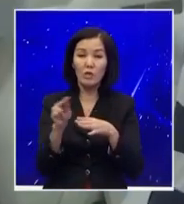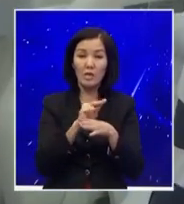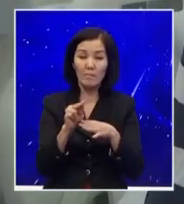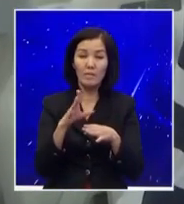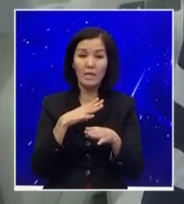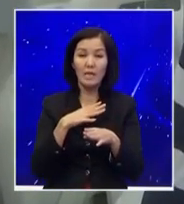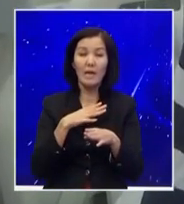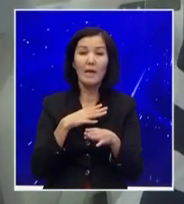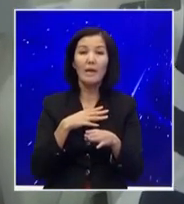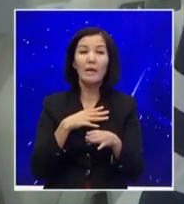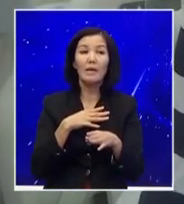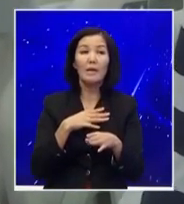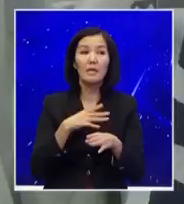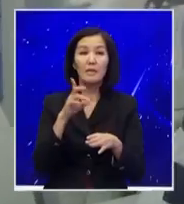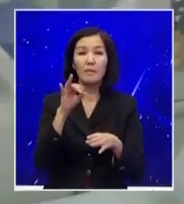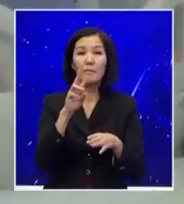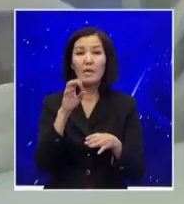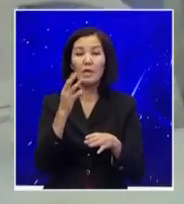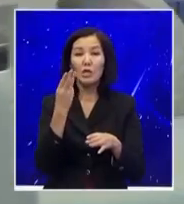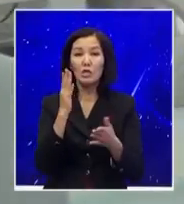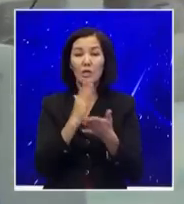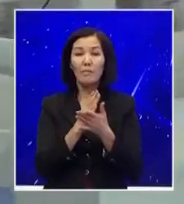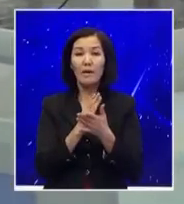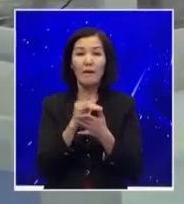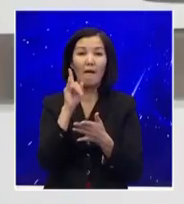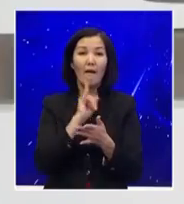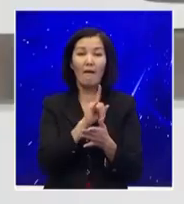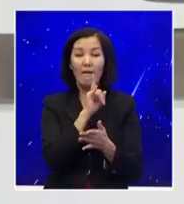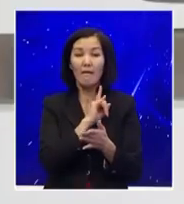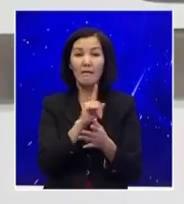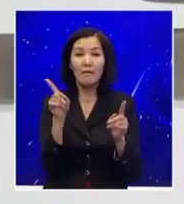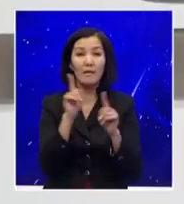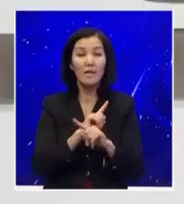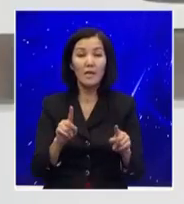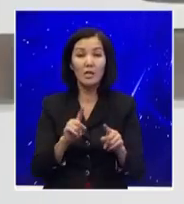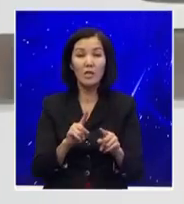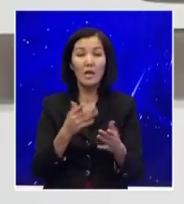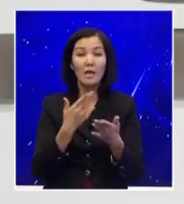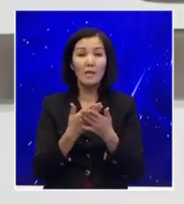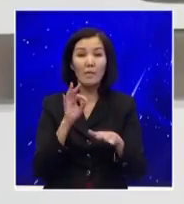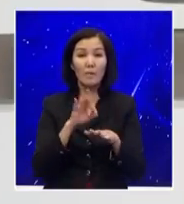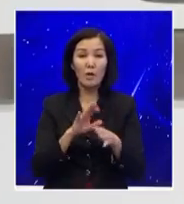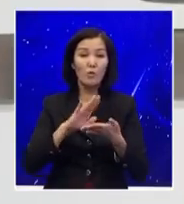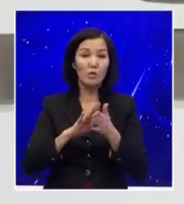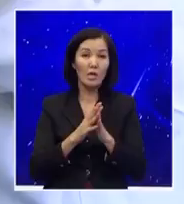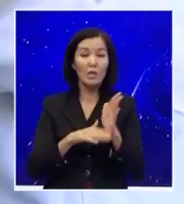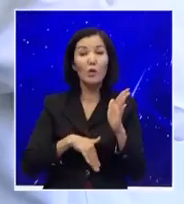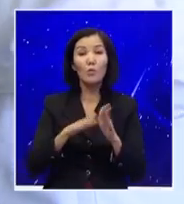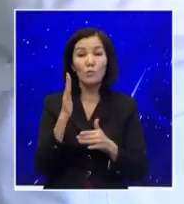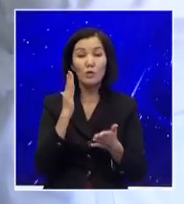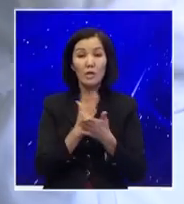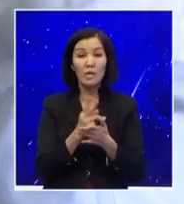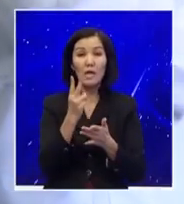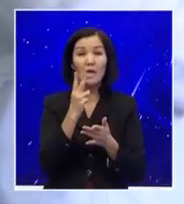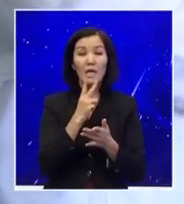емдеді. Қатарында Бекеш те бар. Аурухана қызметкерлері әйелдің жағдайын ерекше деп санайды. Науқастың халі қазір едәуір жақсарған. Екі